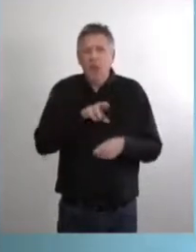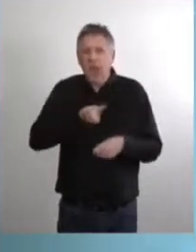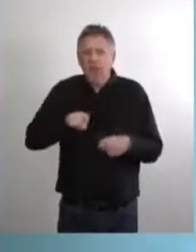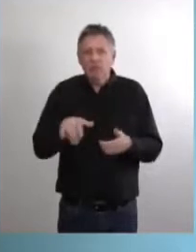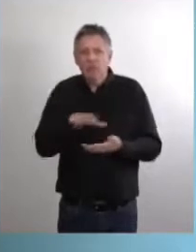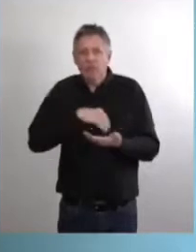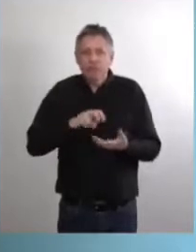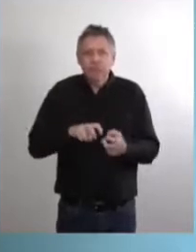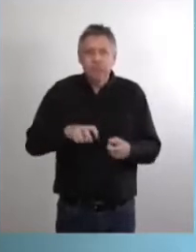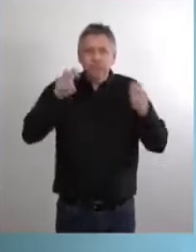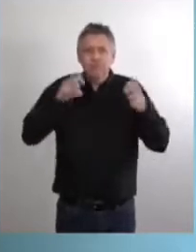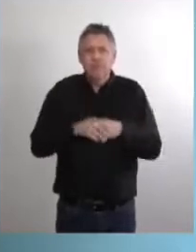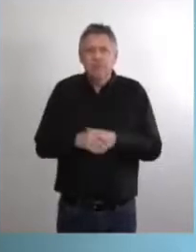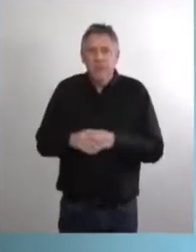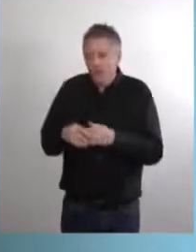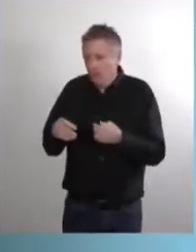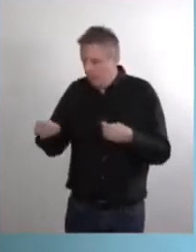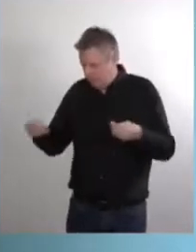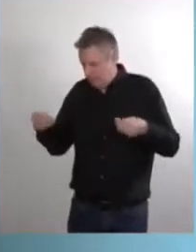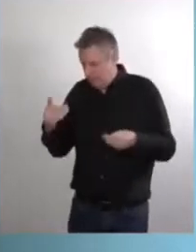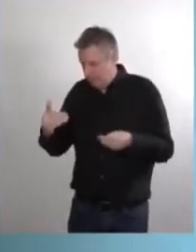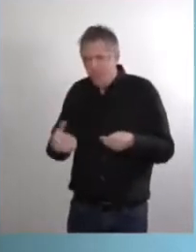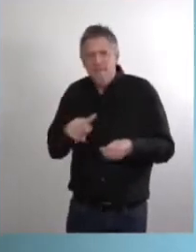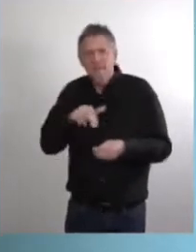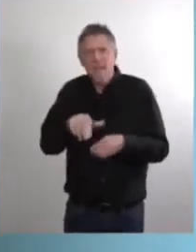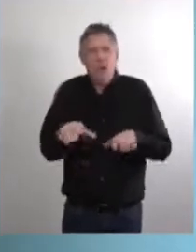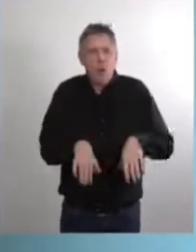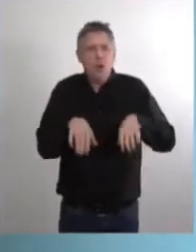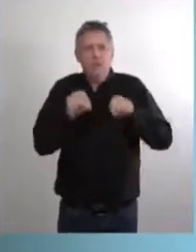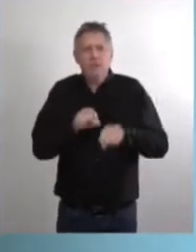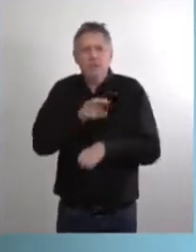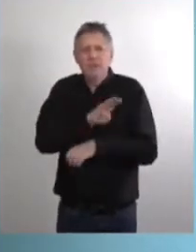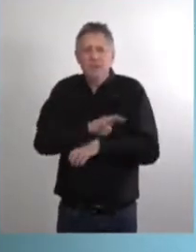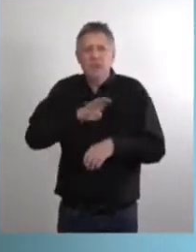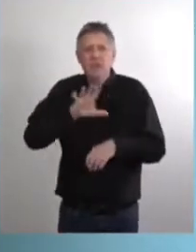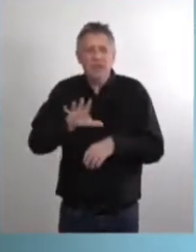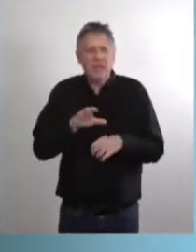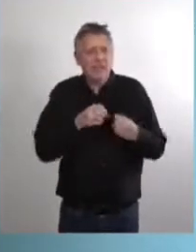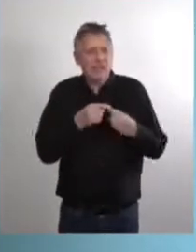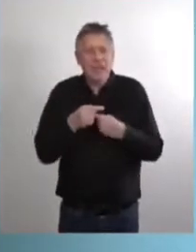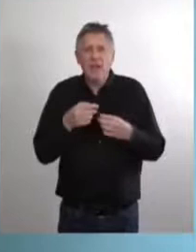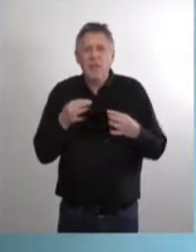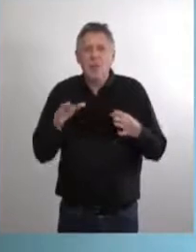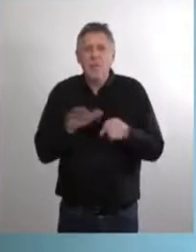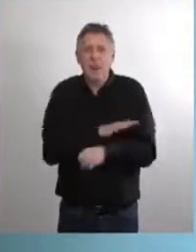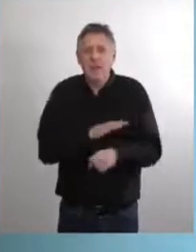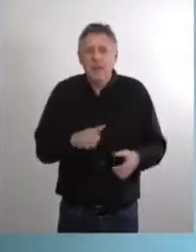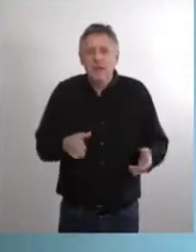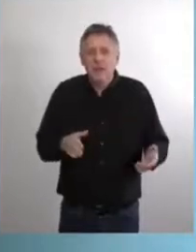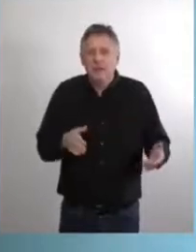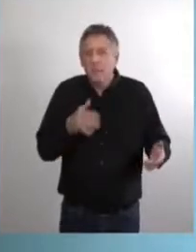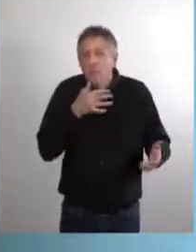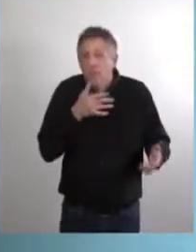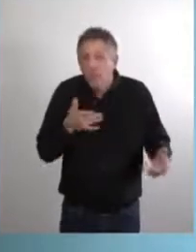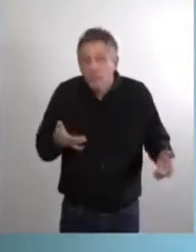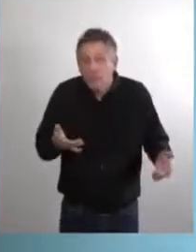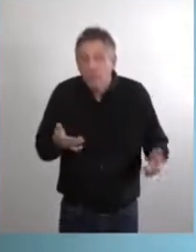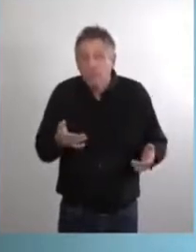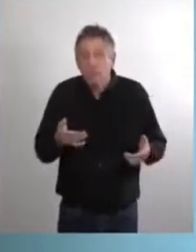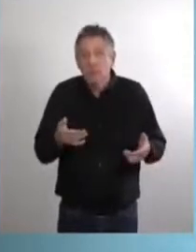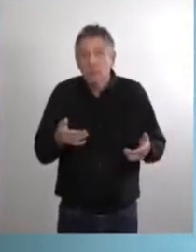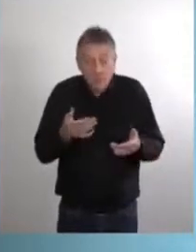des frais d'études qui sont en hausse. Bref, il n'y a aucune réalisation majeure, aucun équipement nouveau. Tout